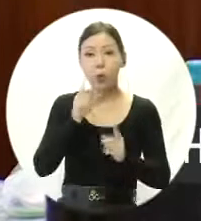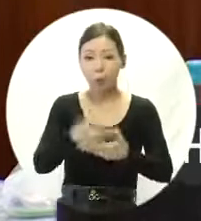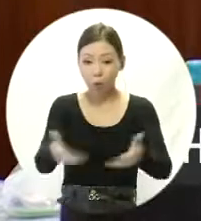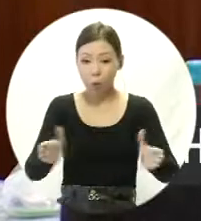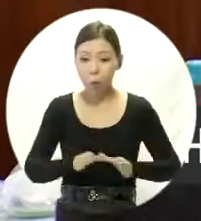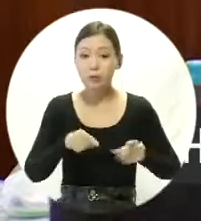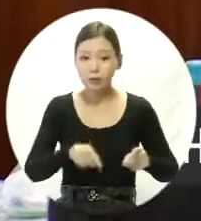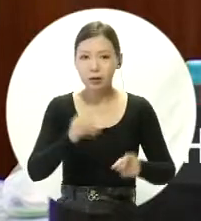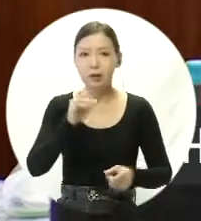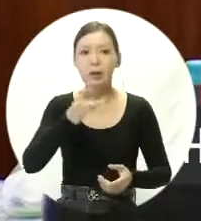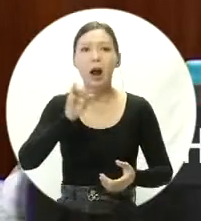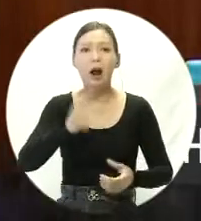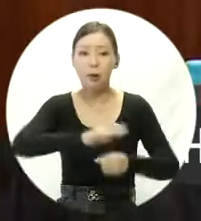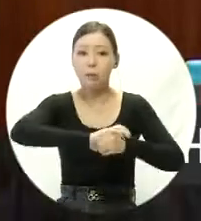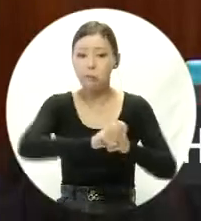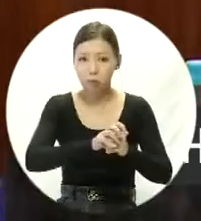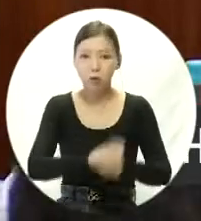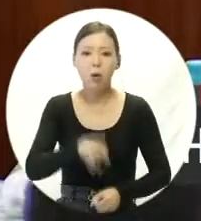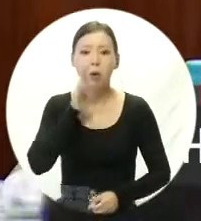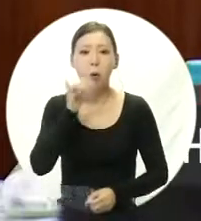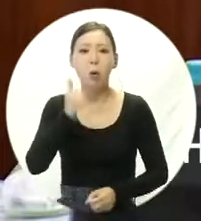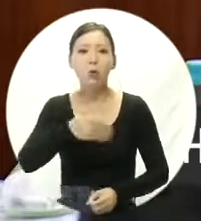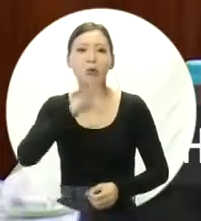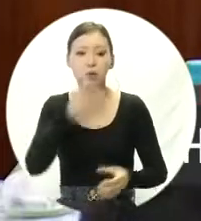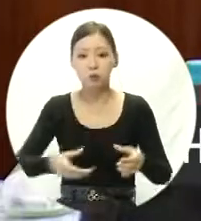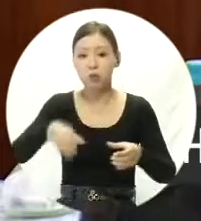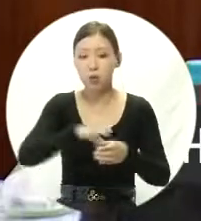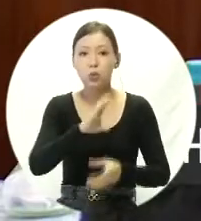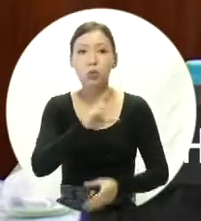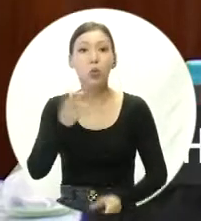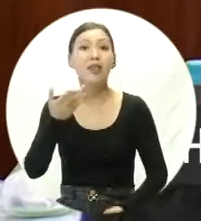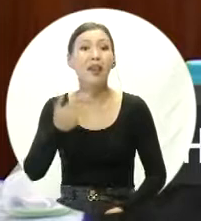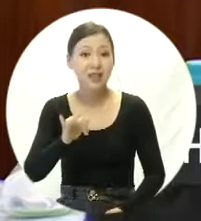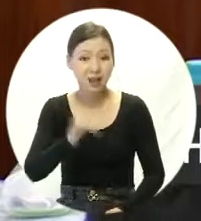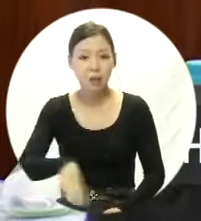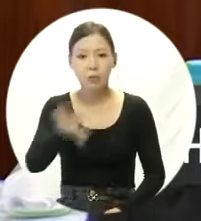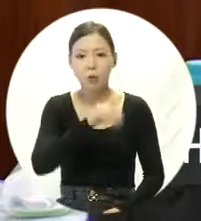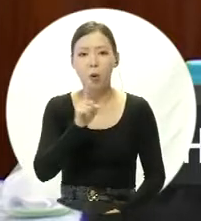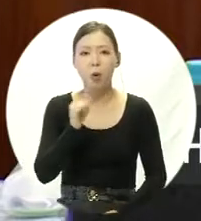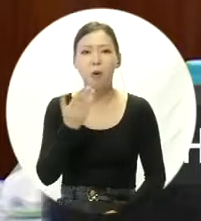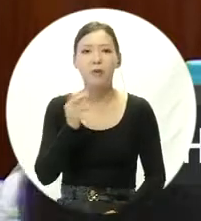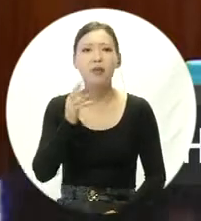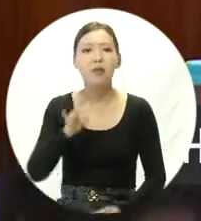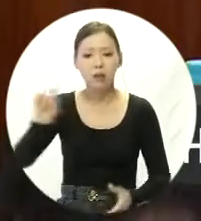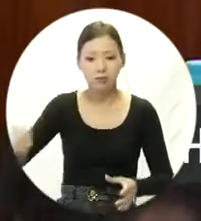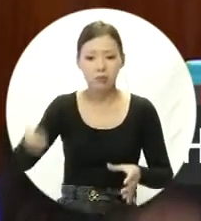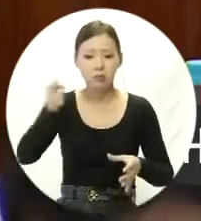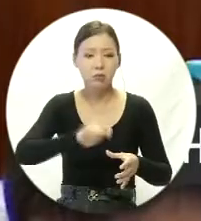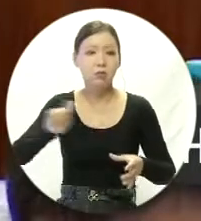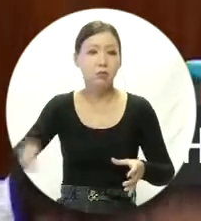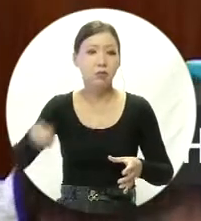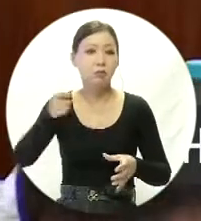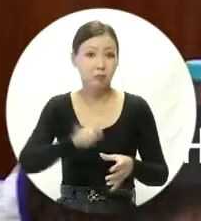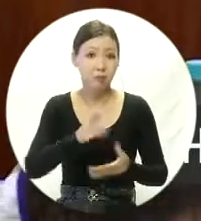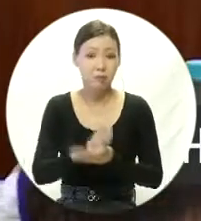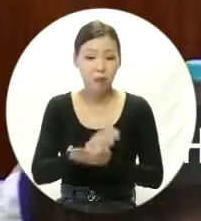сараг таргаа бүрж байна. Үндний усаа эргэлж байна. Сайхан сүйтэй цагаа бид нар одоо хувцар саваа шангаар самарч зогсдог